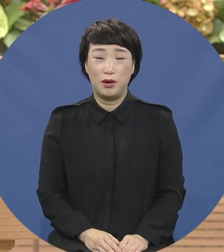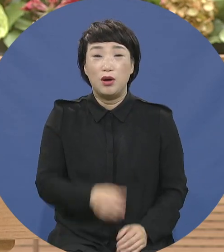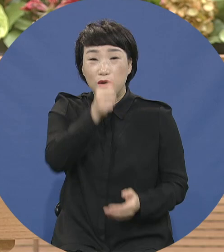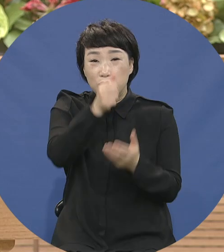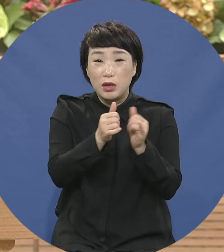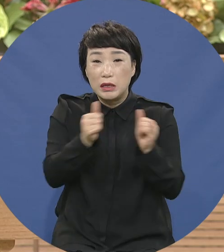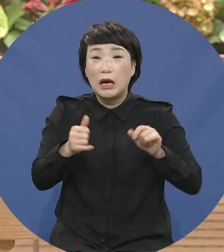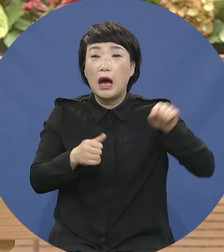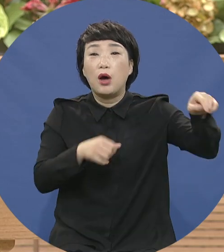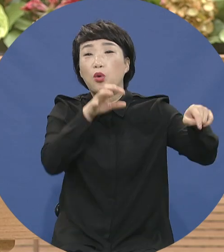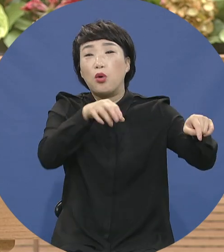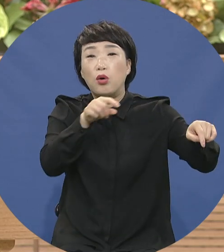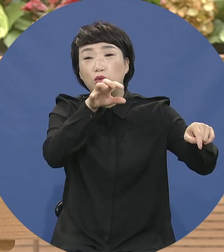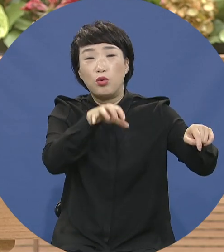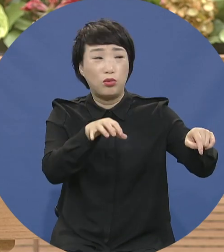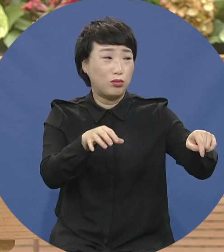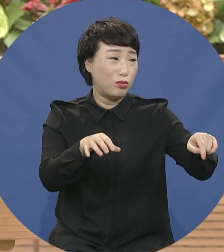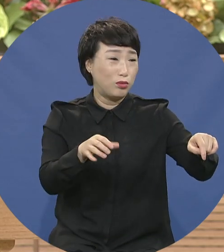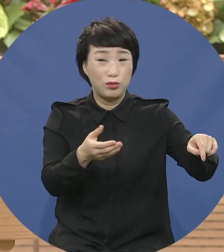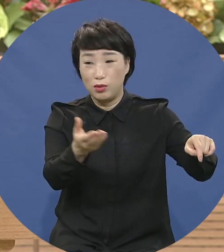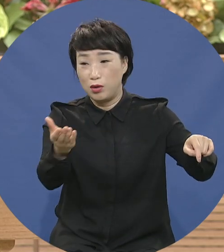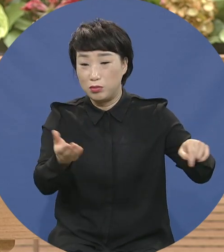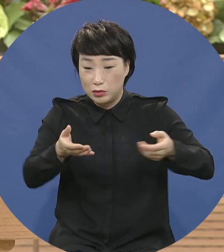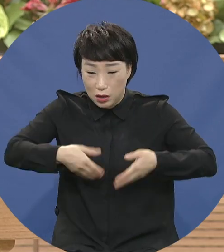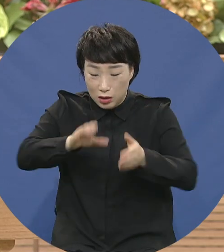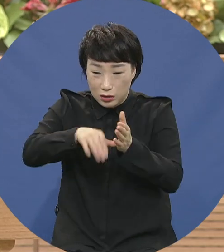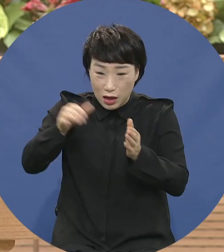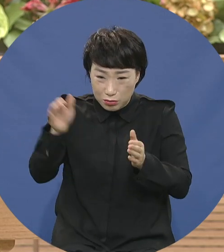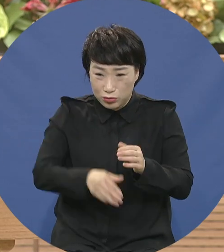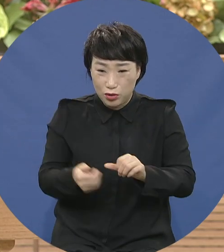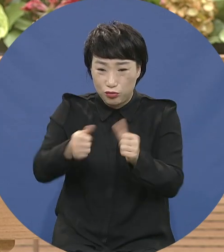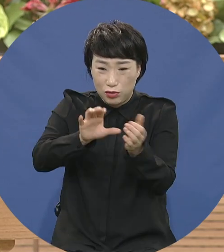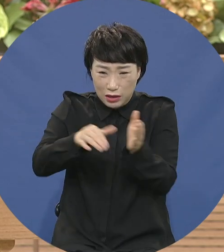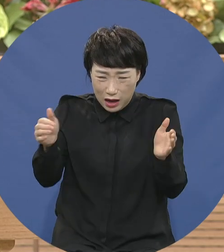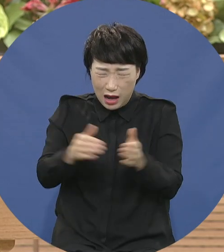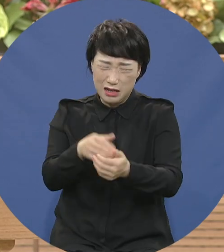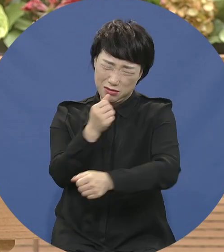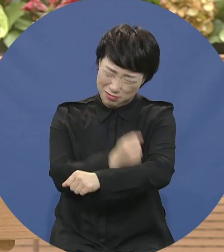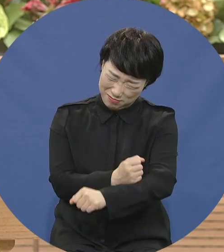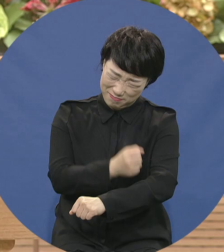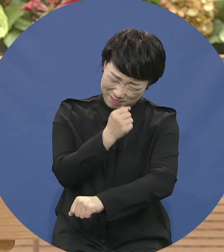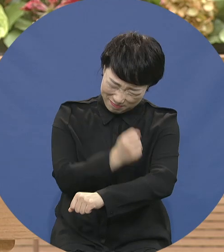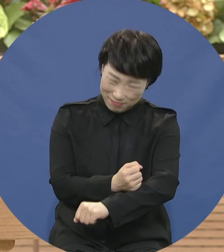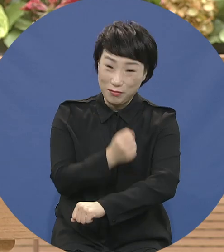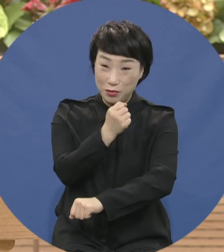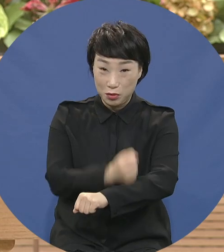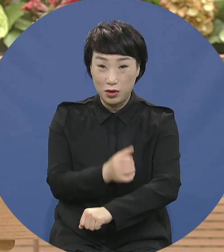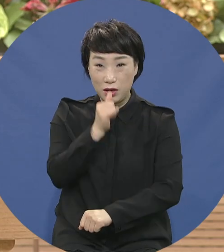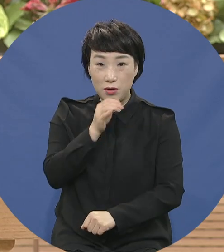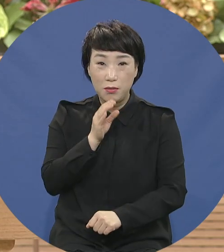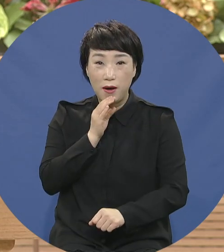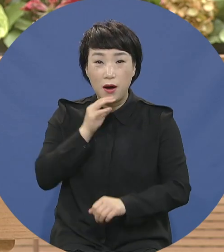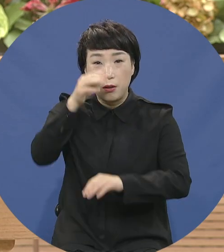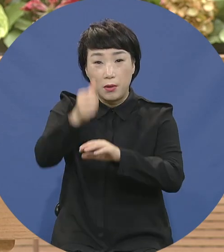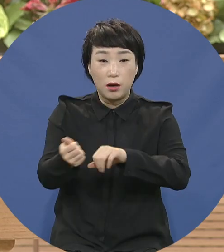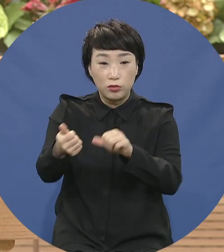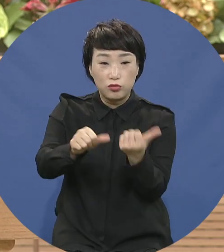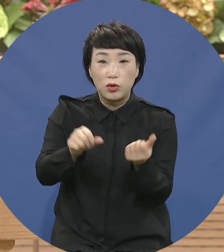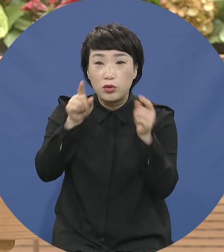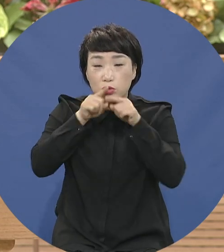죄인이 갈 곳이 뭐요? 태어나서 죽을 때까지 고생하다가 죽어서 지옥 가는